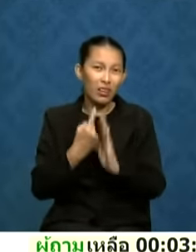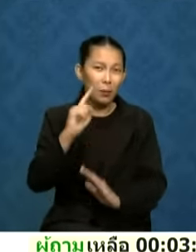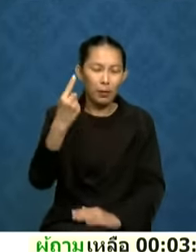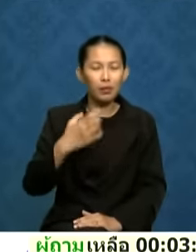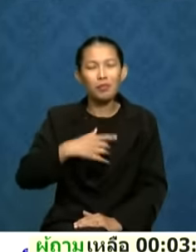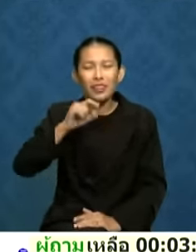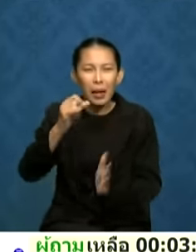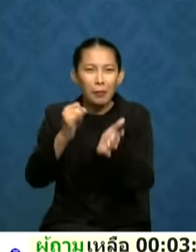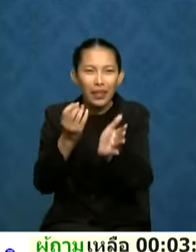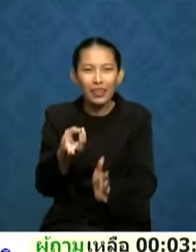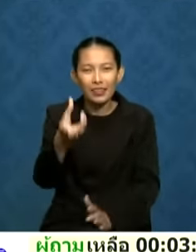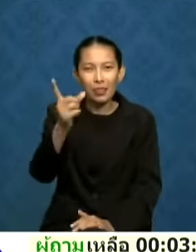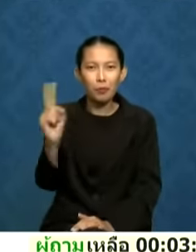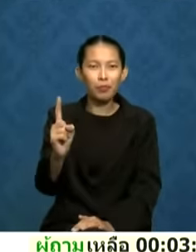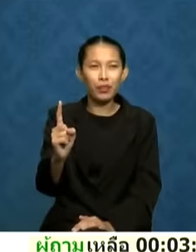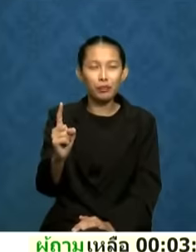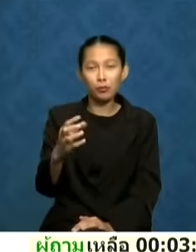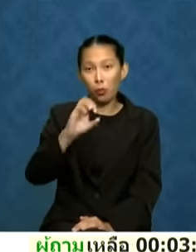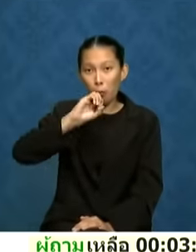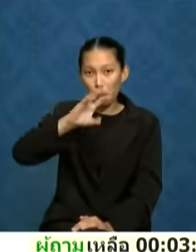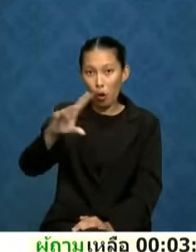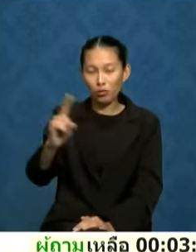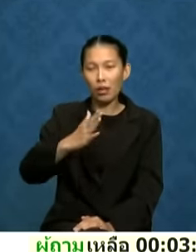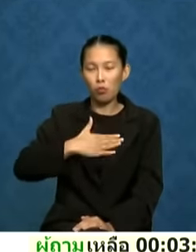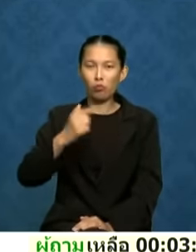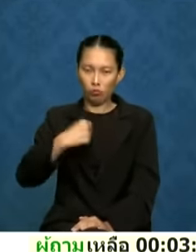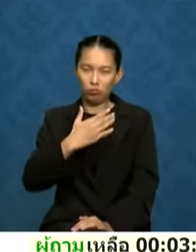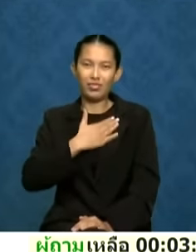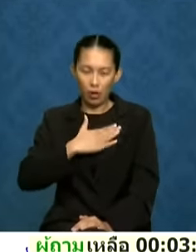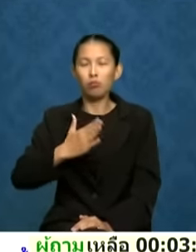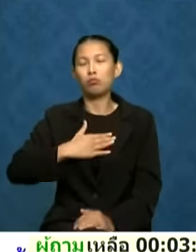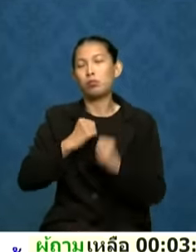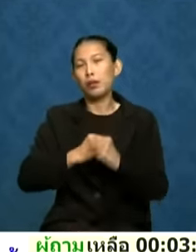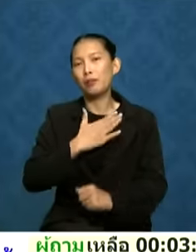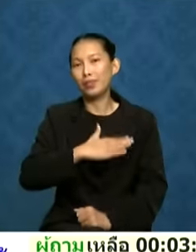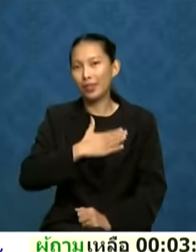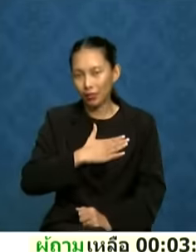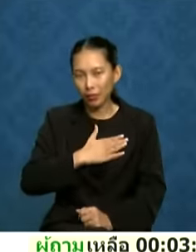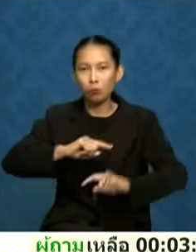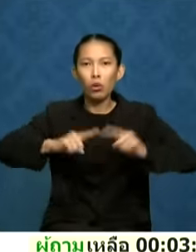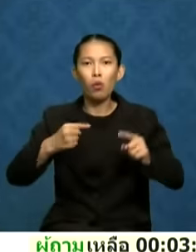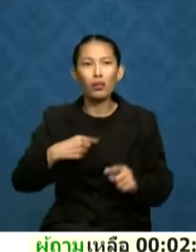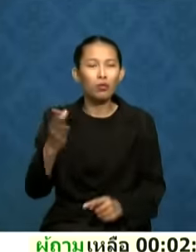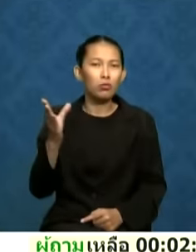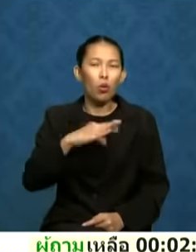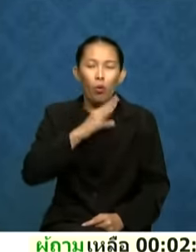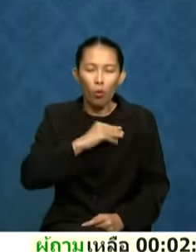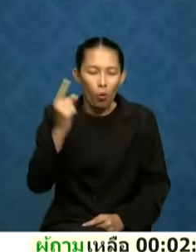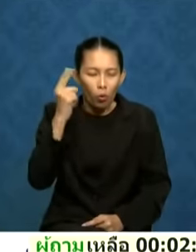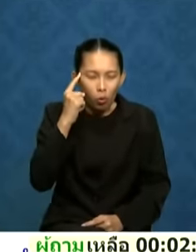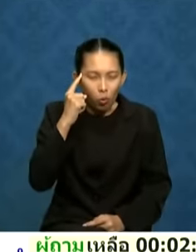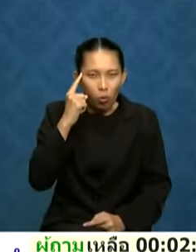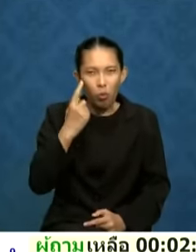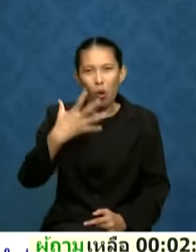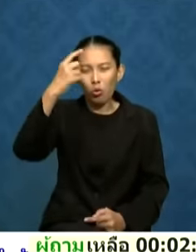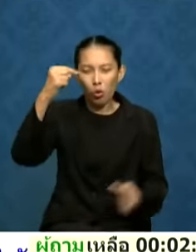งายนเดียว ท่านบอกว่าผมตองใจเย็ ผมพยายามใจเย็นแตผมรบรถึความเจ็บปวดและความโรศข